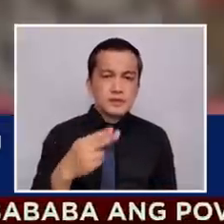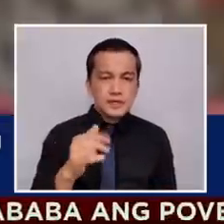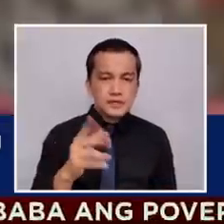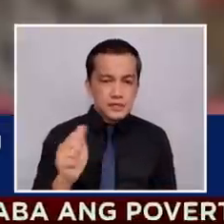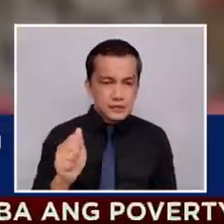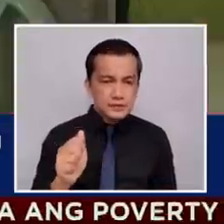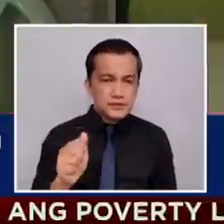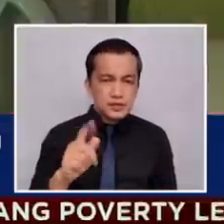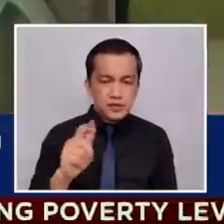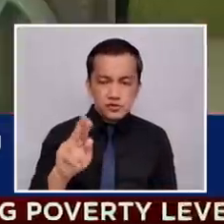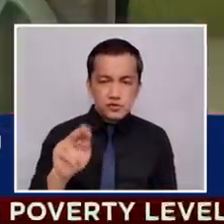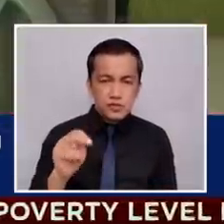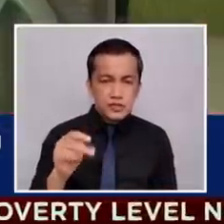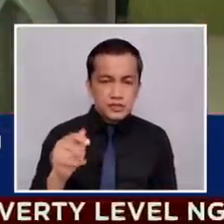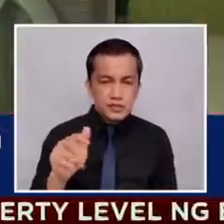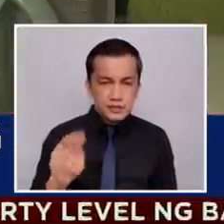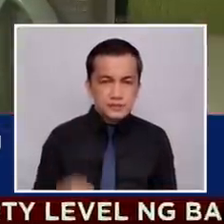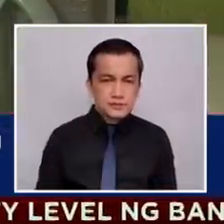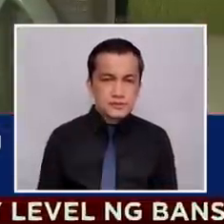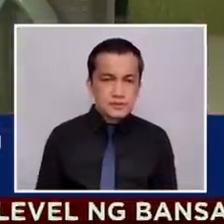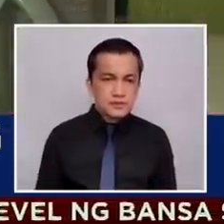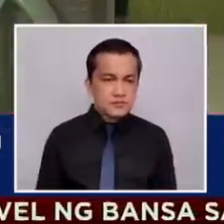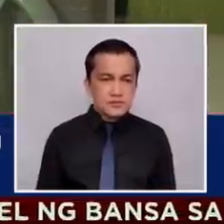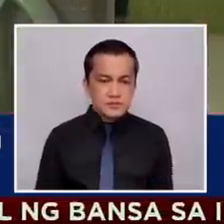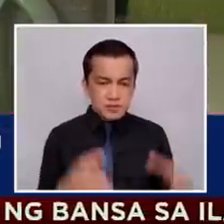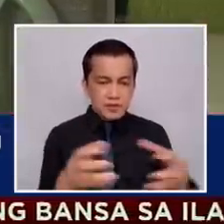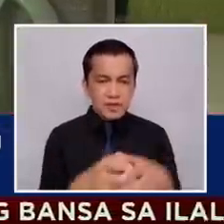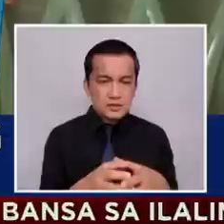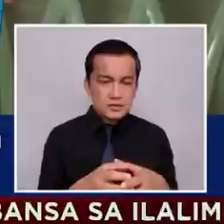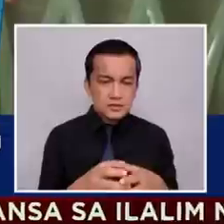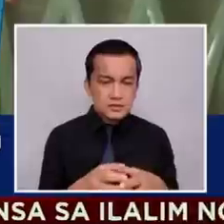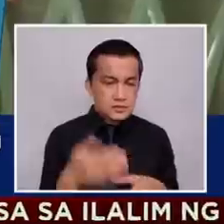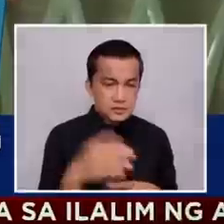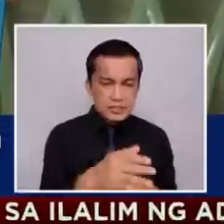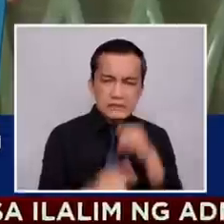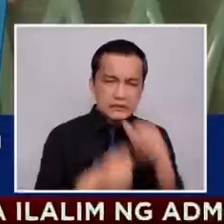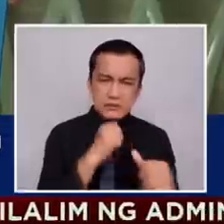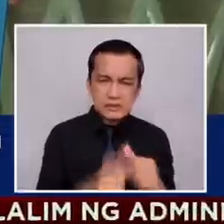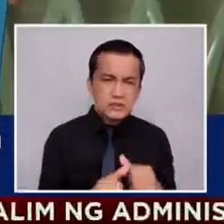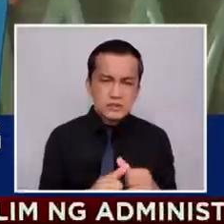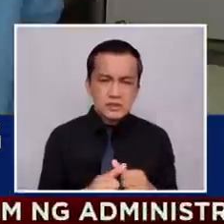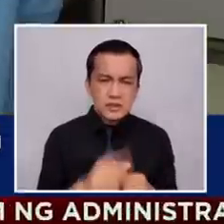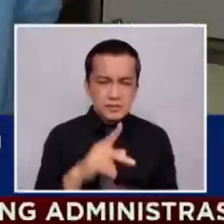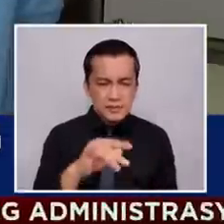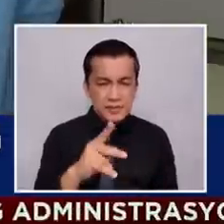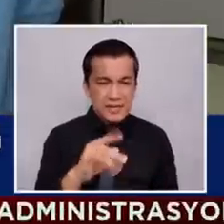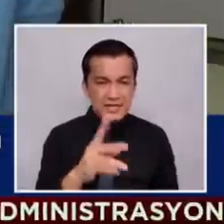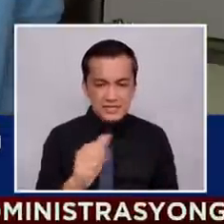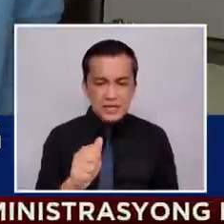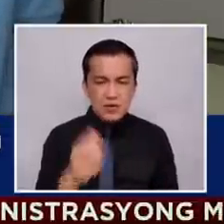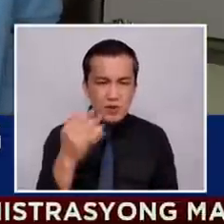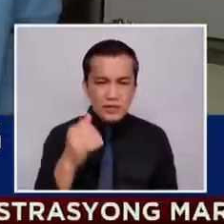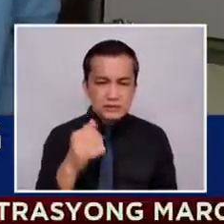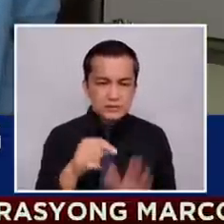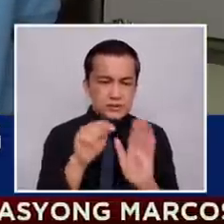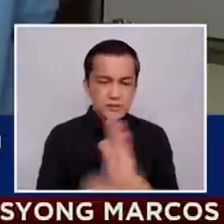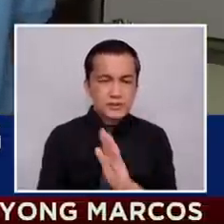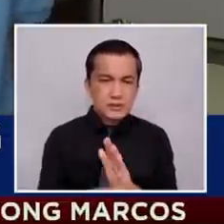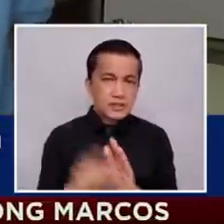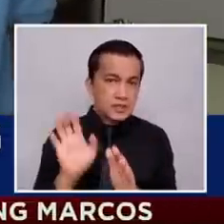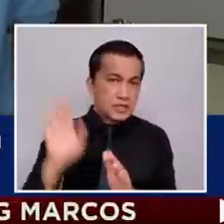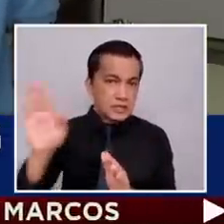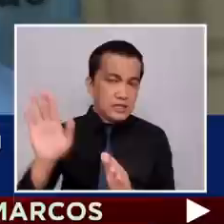at tulingan. Tutol naman dito ang samahan ng mga mangingisda na pamalakaya dahil pinapatay-an nila nito ang